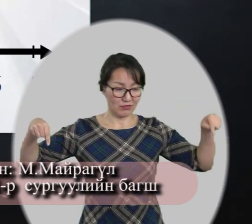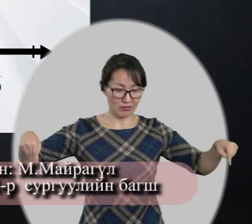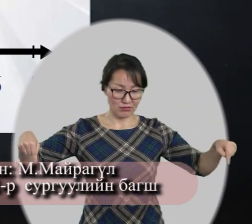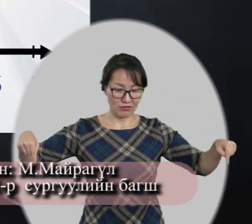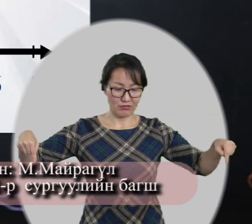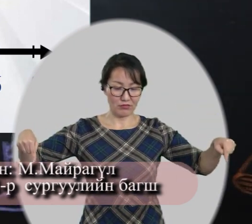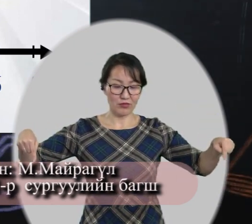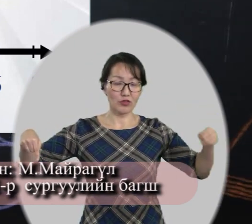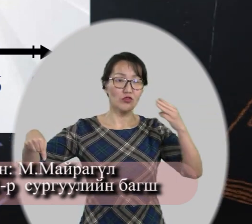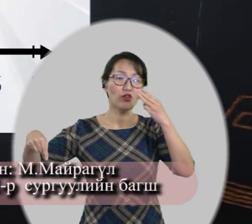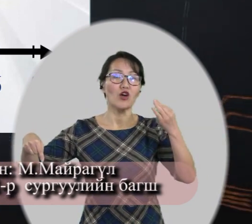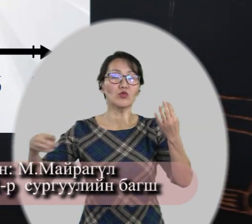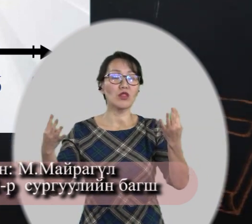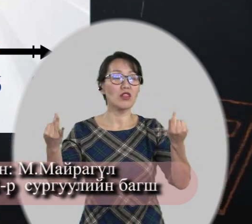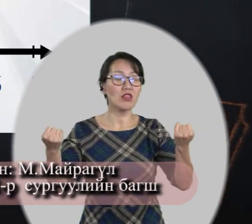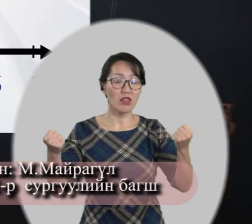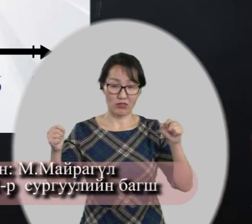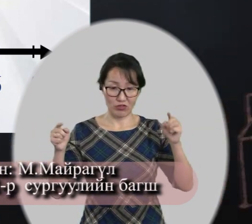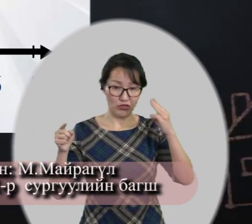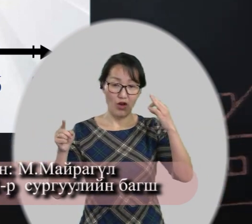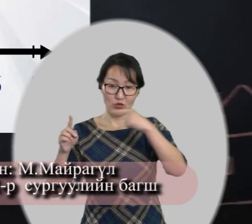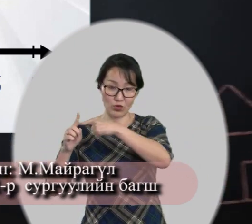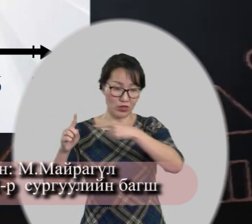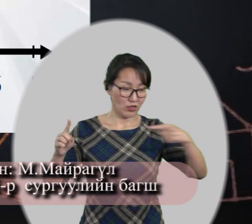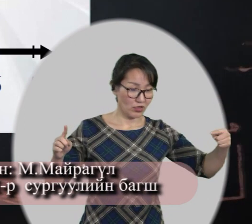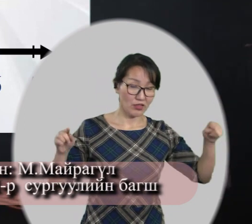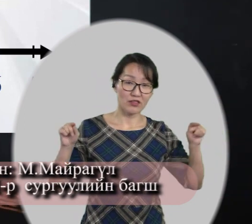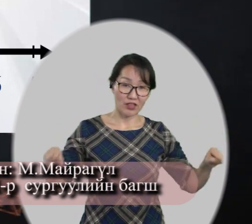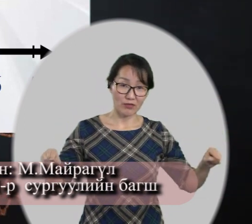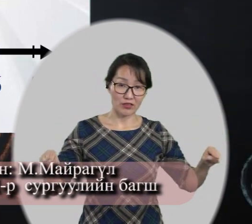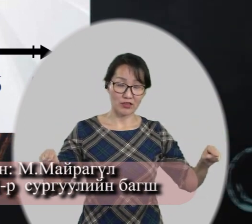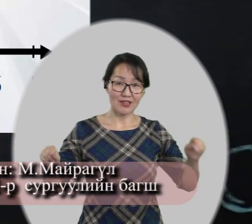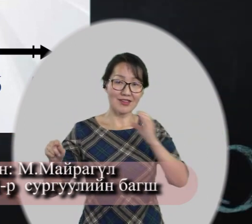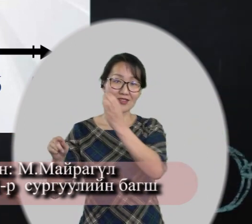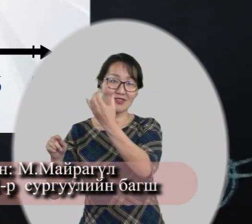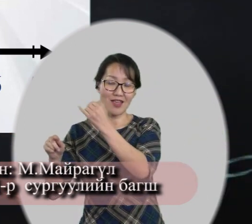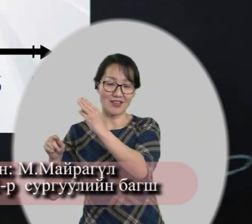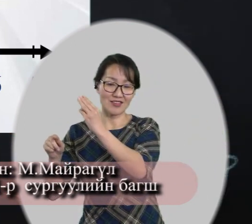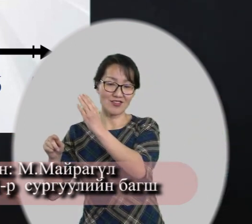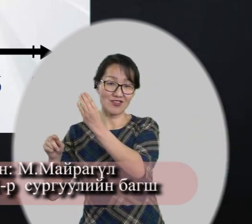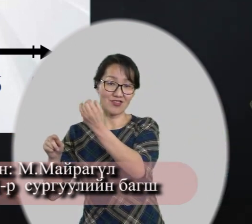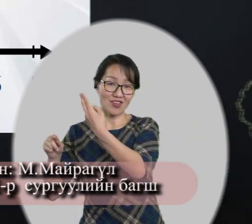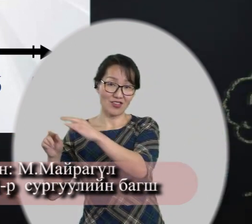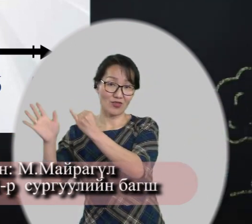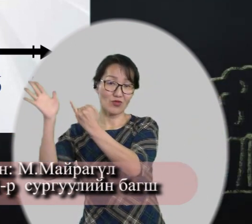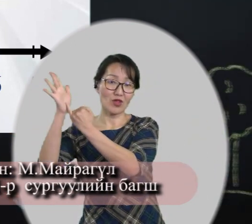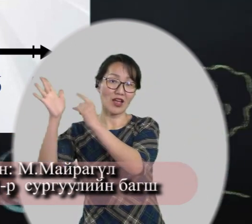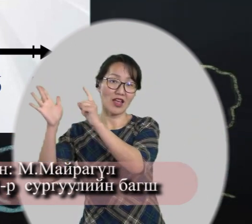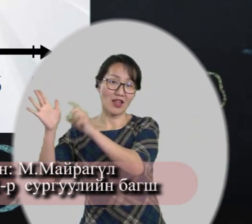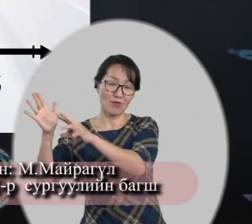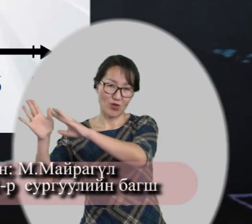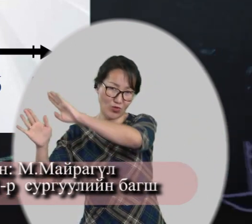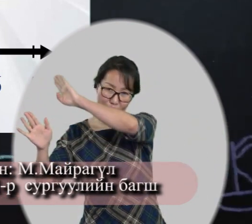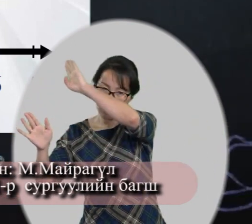Сәйшәндіда неше градус? Сукватрда неше градус? Сан түзуіне белгіледік. Сәйшәндіда